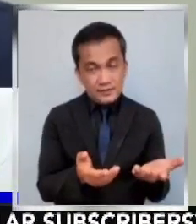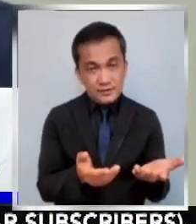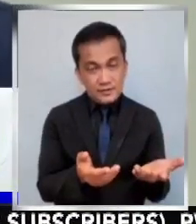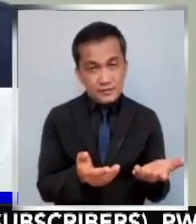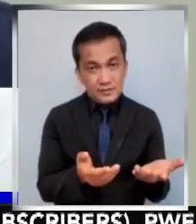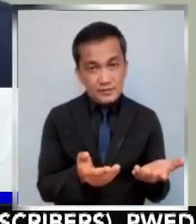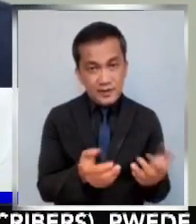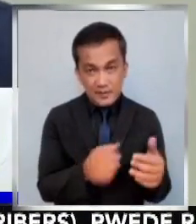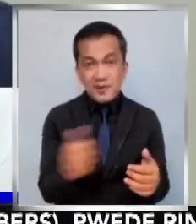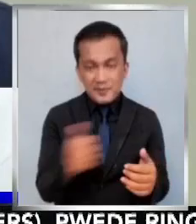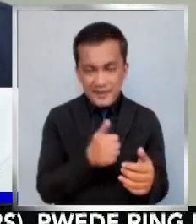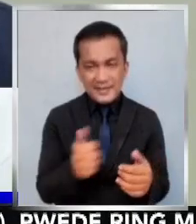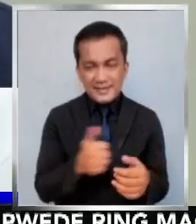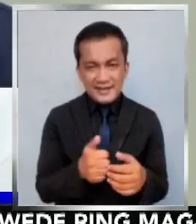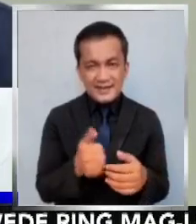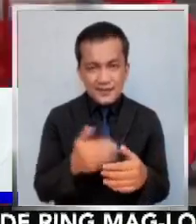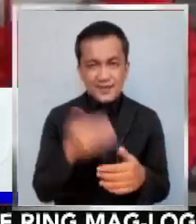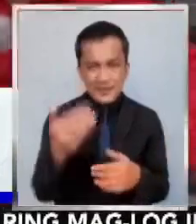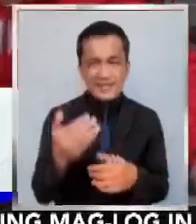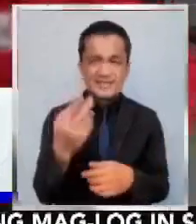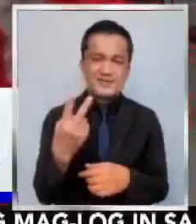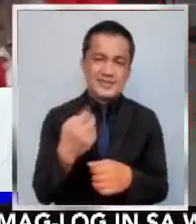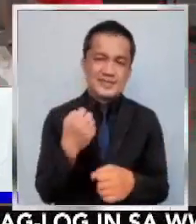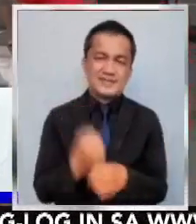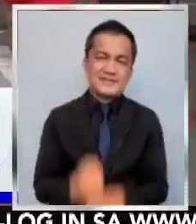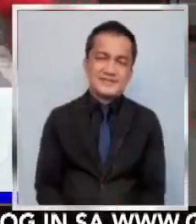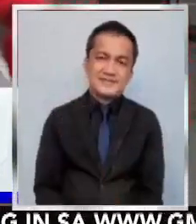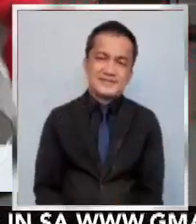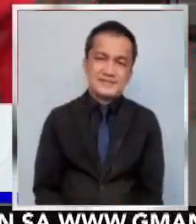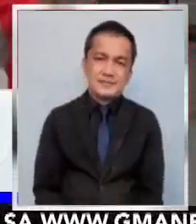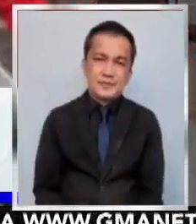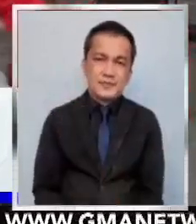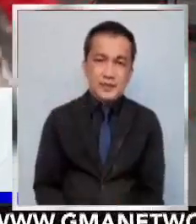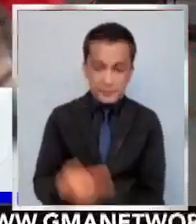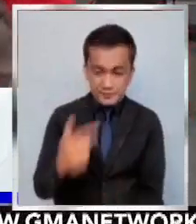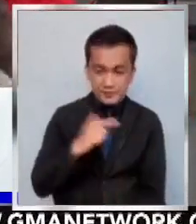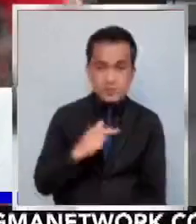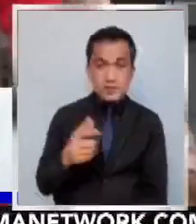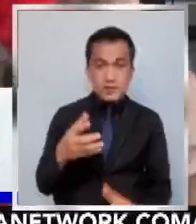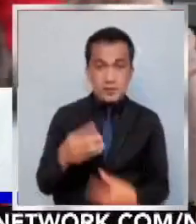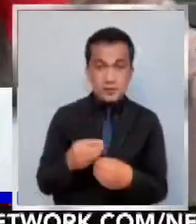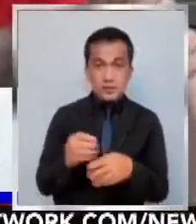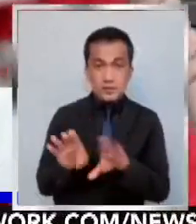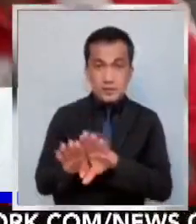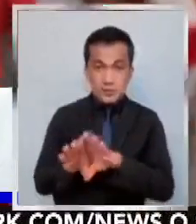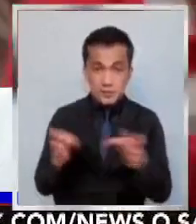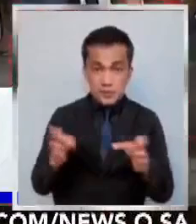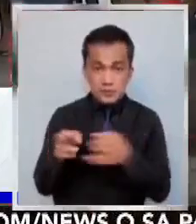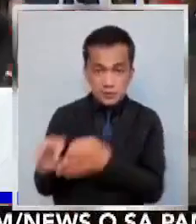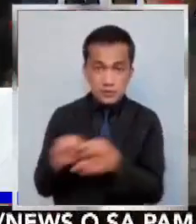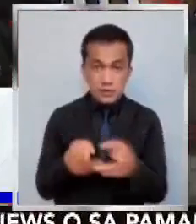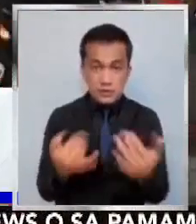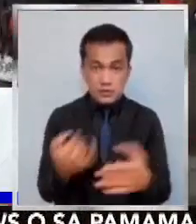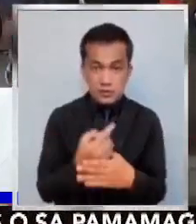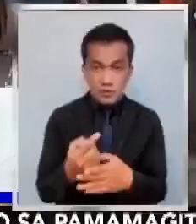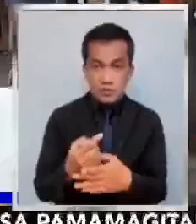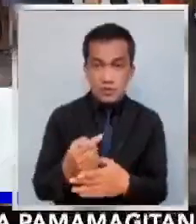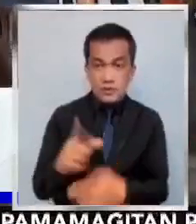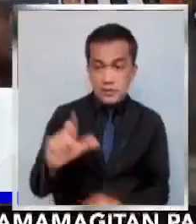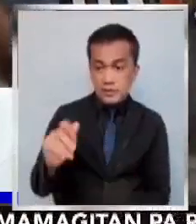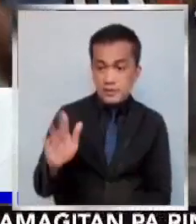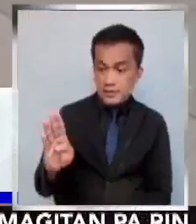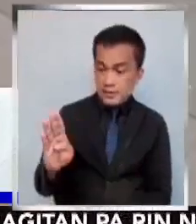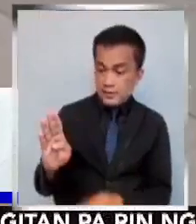makapag-biyahe pa din for the next 2 years. Bukod sa mga bubuksang ruta, sa linggong ito, gagawa pa ang LTFRB ng mga